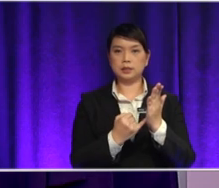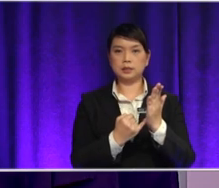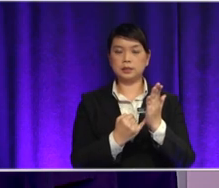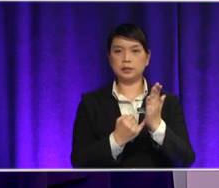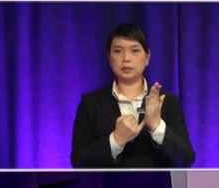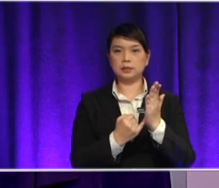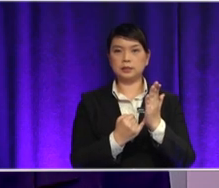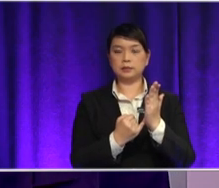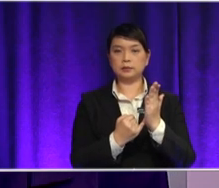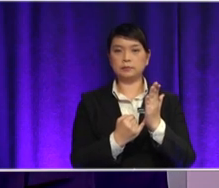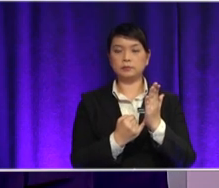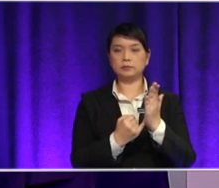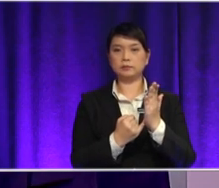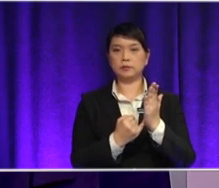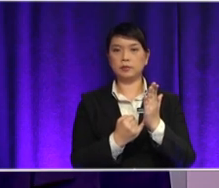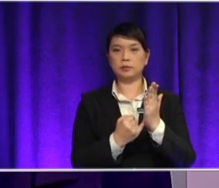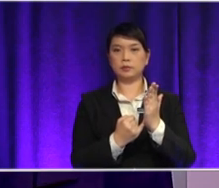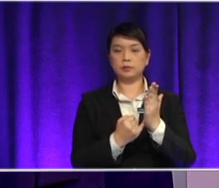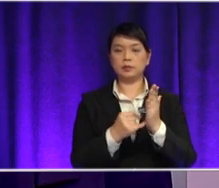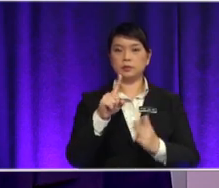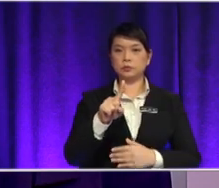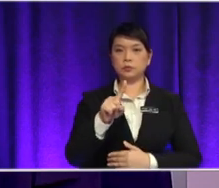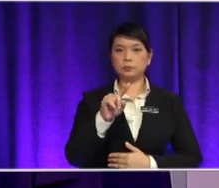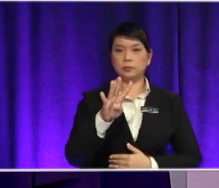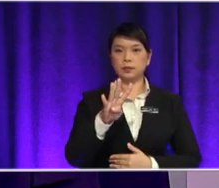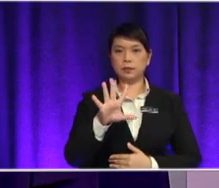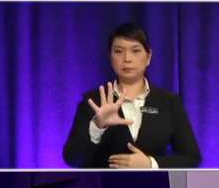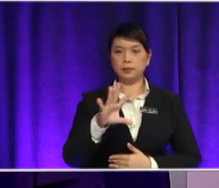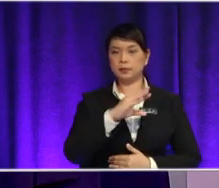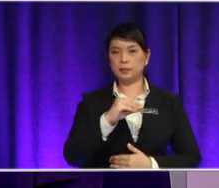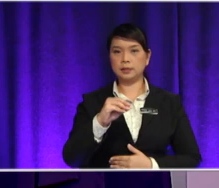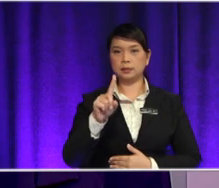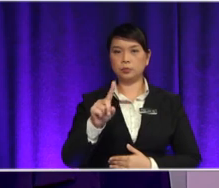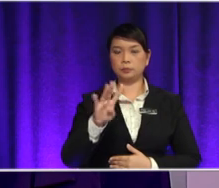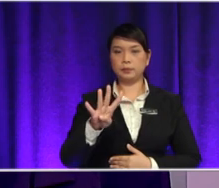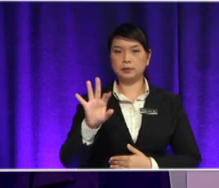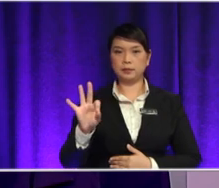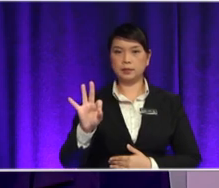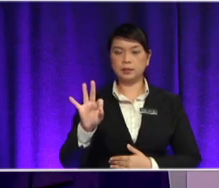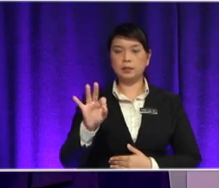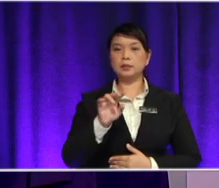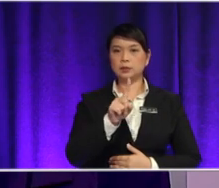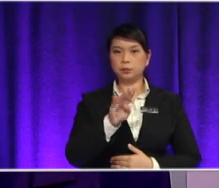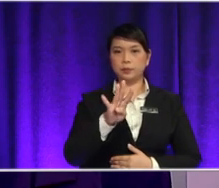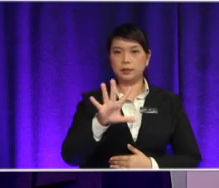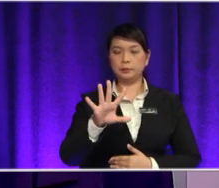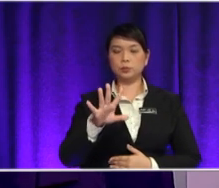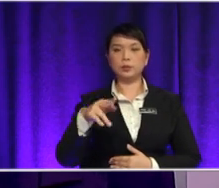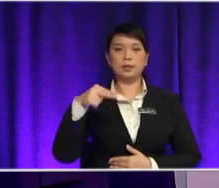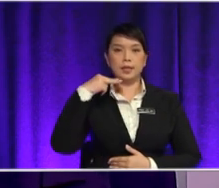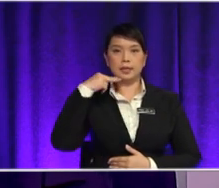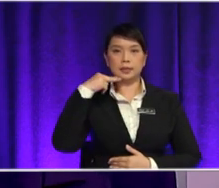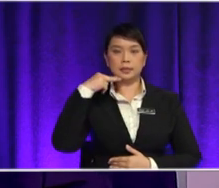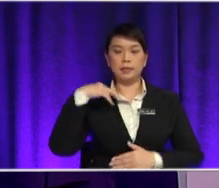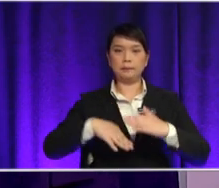tangan saya, 145, 149. So 145 ini adalah had bawah. 149